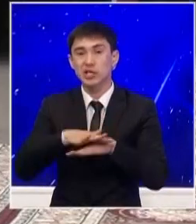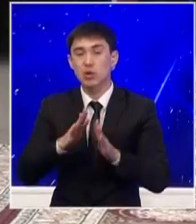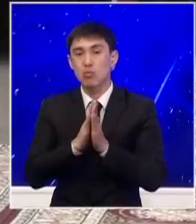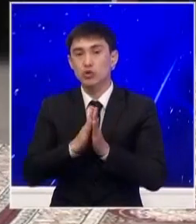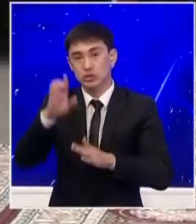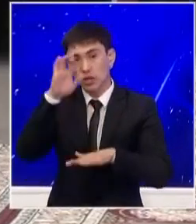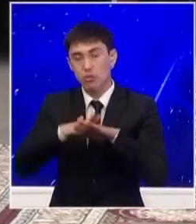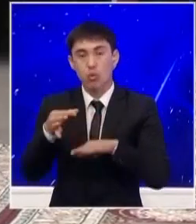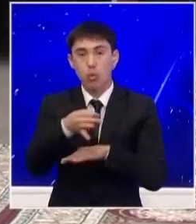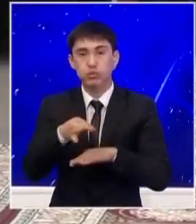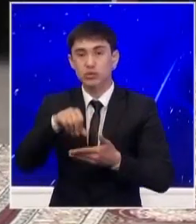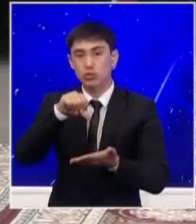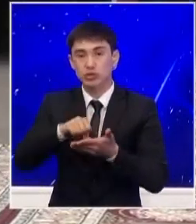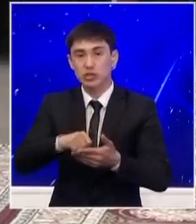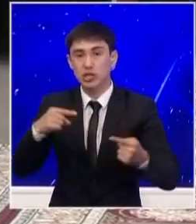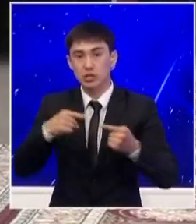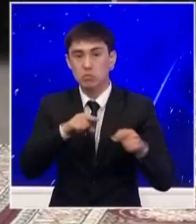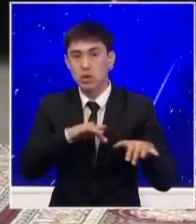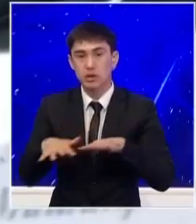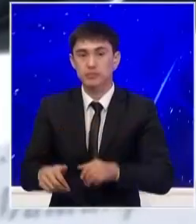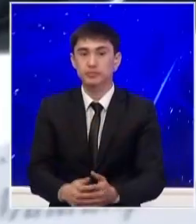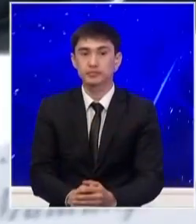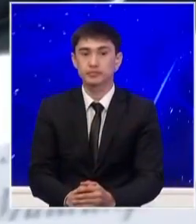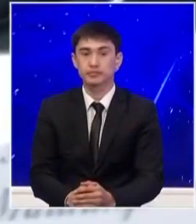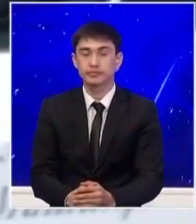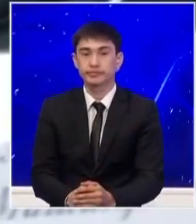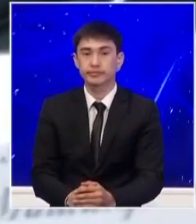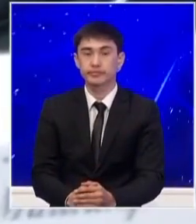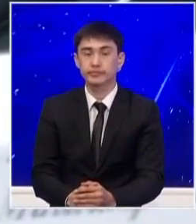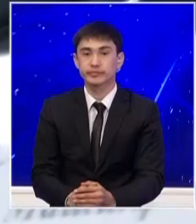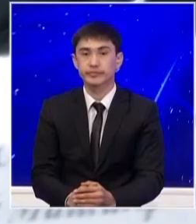просят акима области принять конкретные меры.